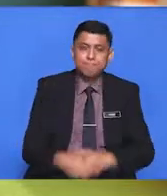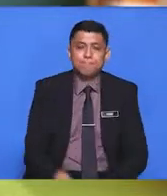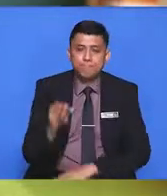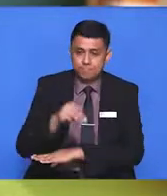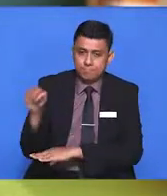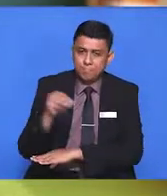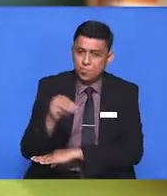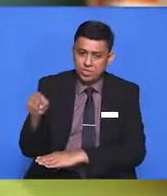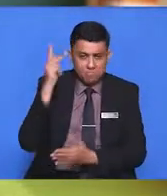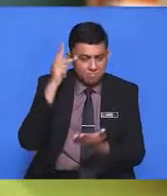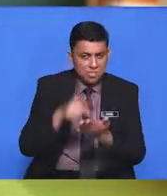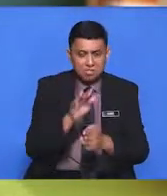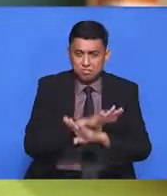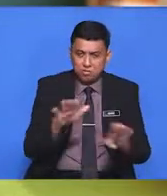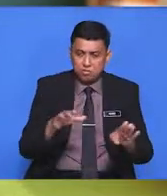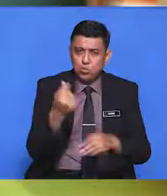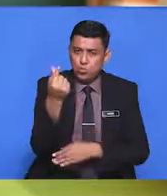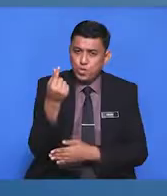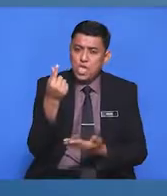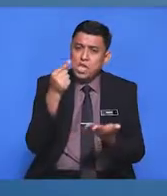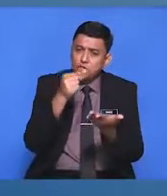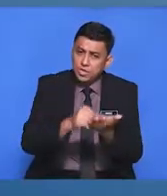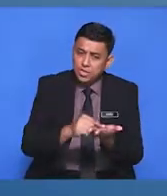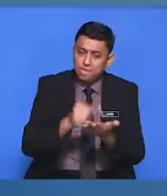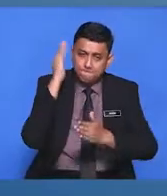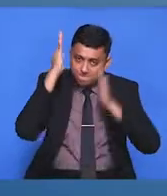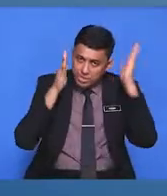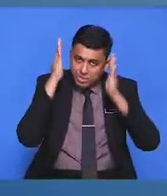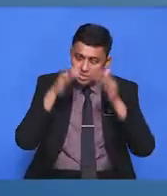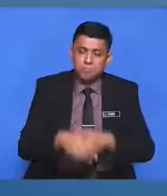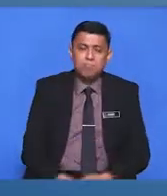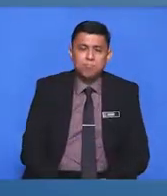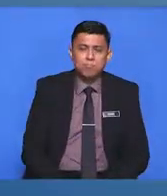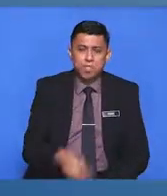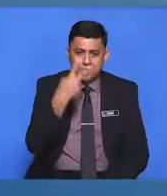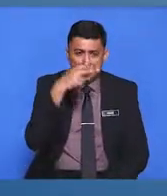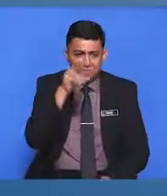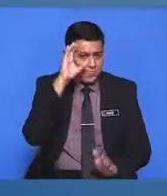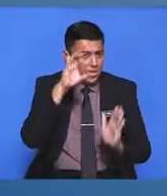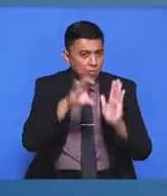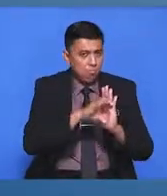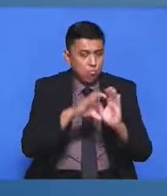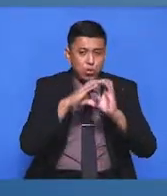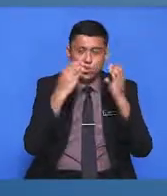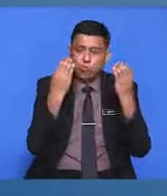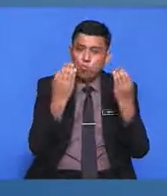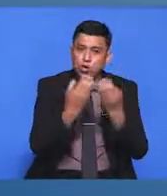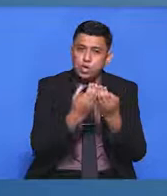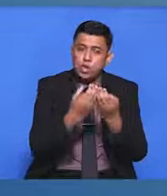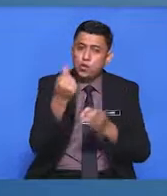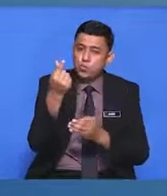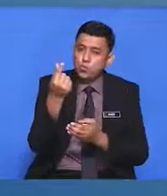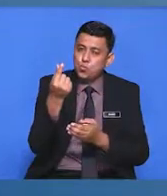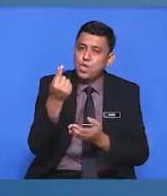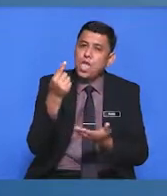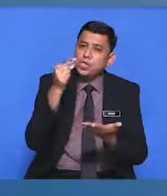Murid-murid kenal tak duit shilling Malaysia? Di paparan ini, cikgu telah kumpulkan semua duit shilling